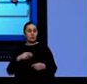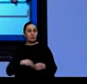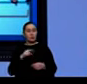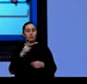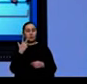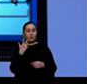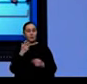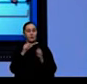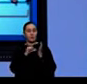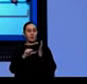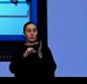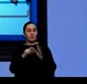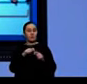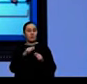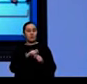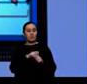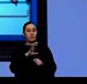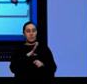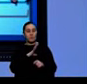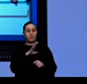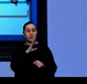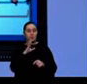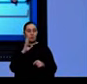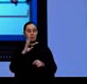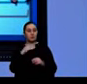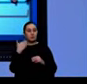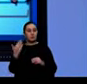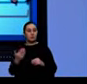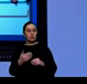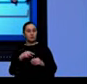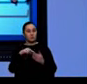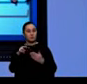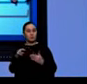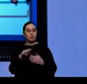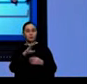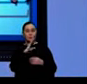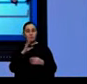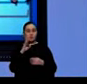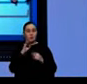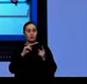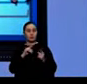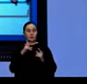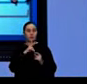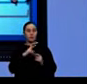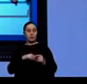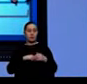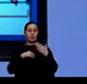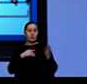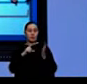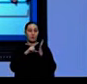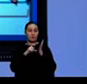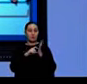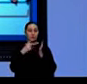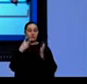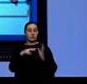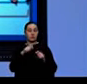Qizcha 360 metr yurdi. Onasi tomon. Onasi esa qizi tomon